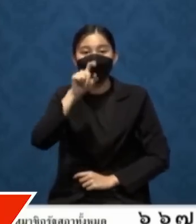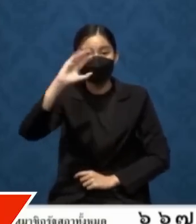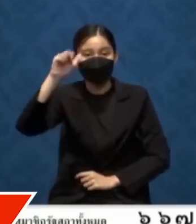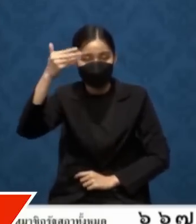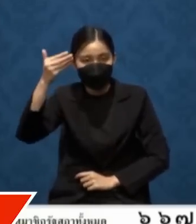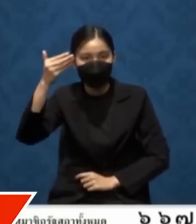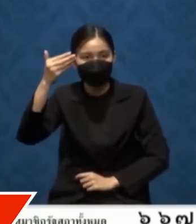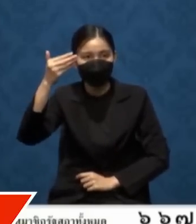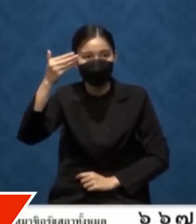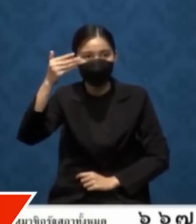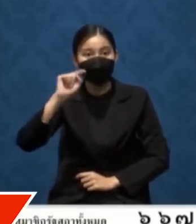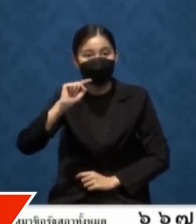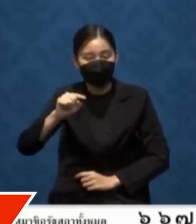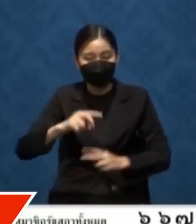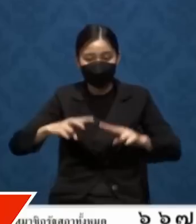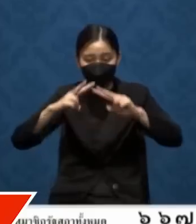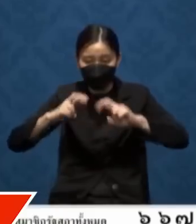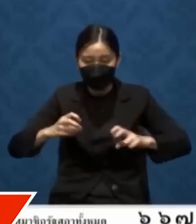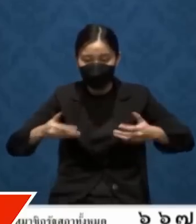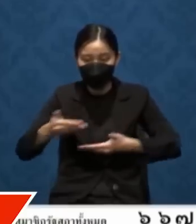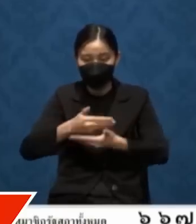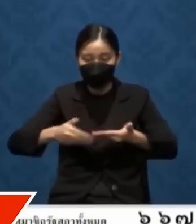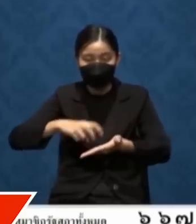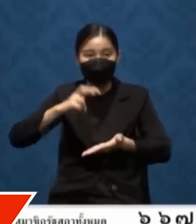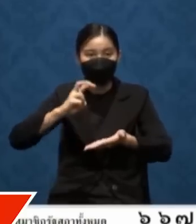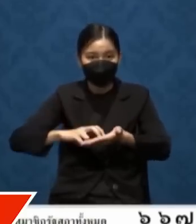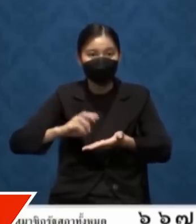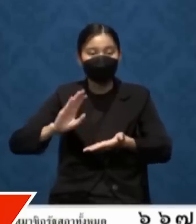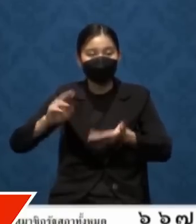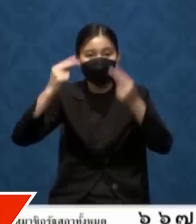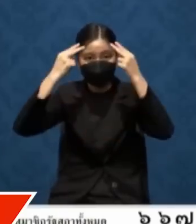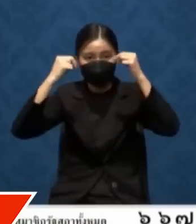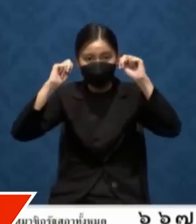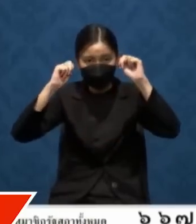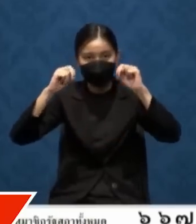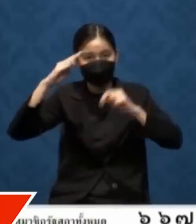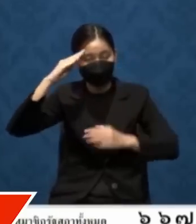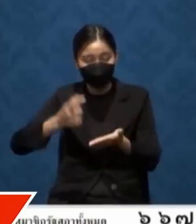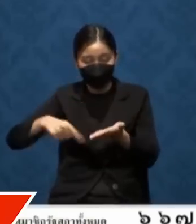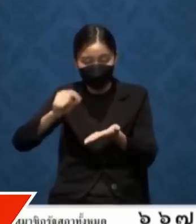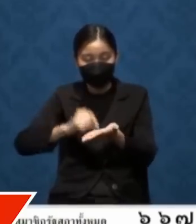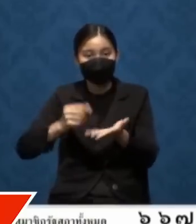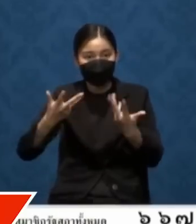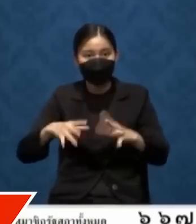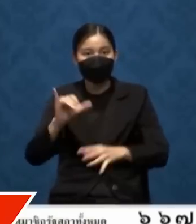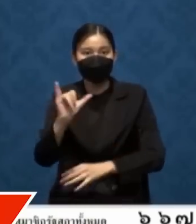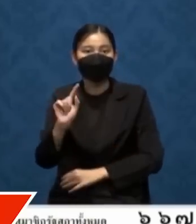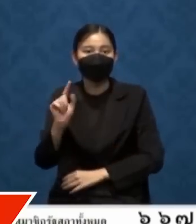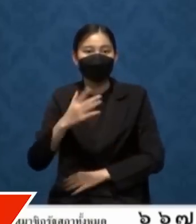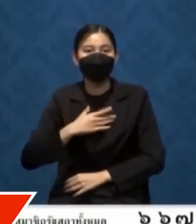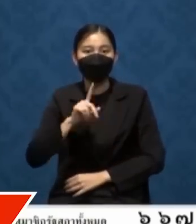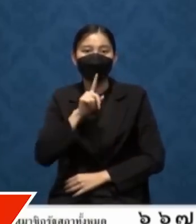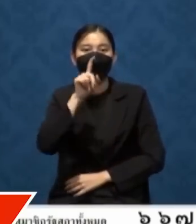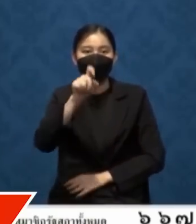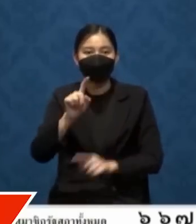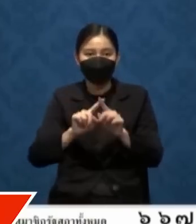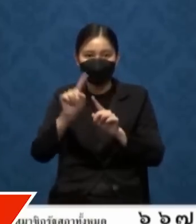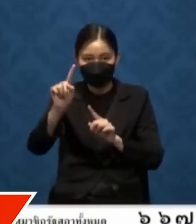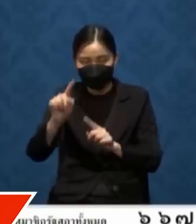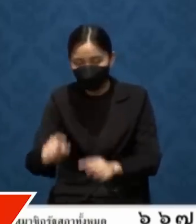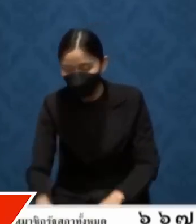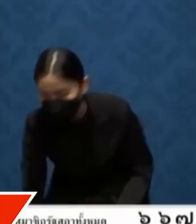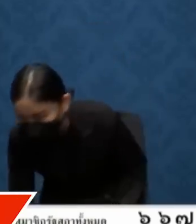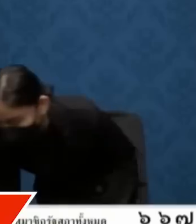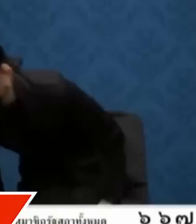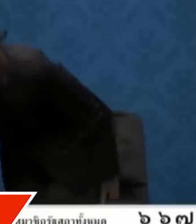อนวานี่ถูก approve หรอรับรอง โยผลเอกประยุตจัโอชาใช่แล้วหรอไม่ นั่นเป็นปการที่หนึ่ครั